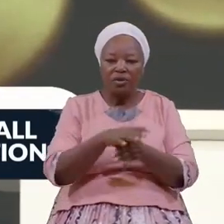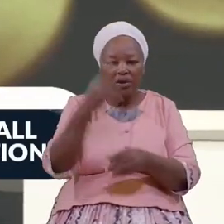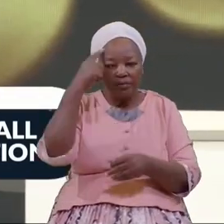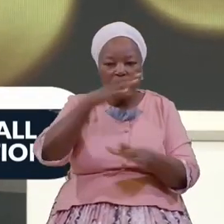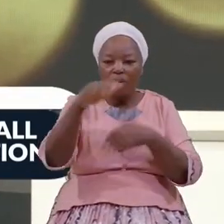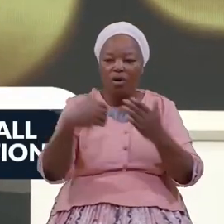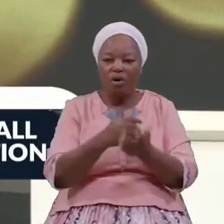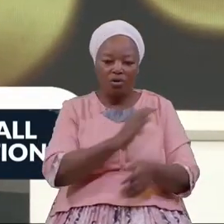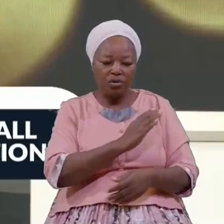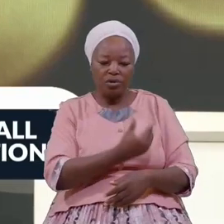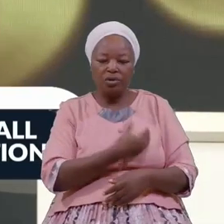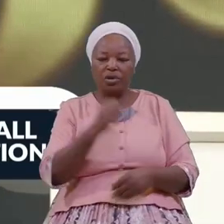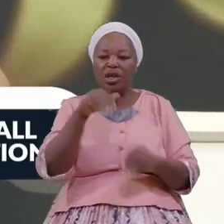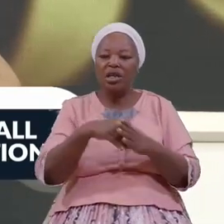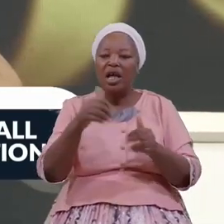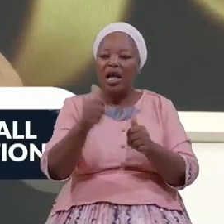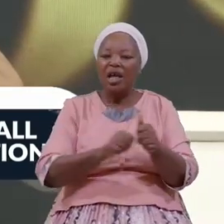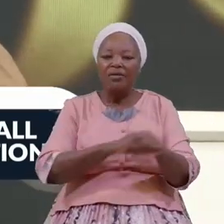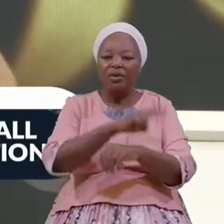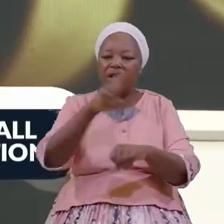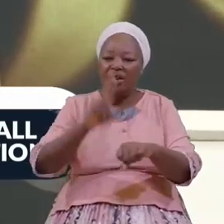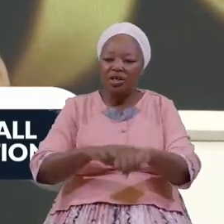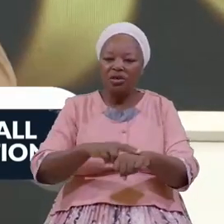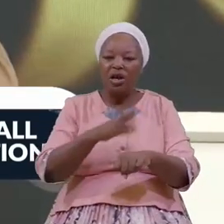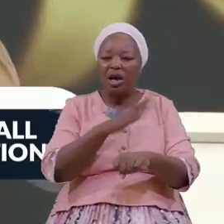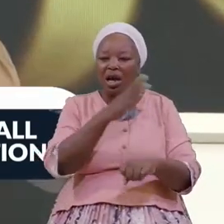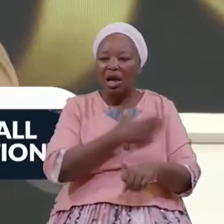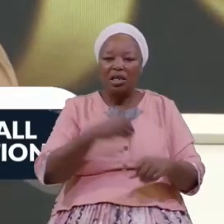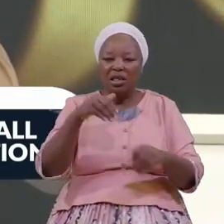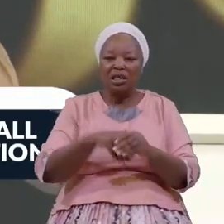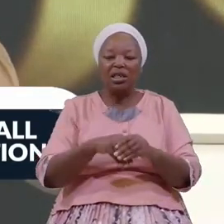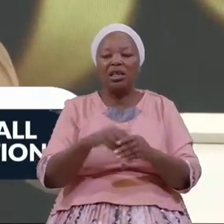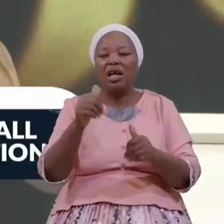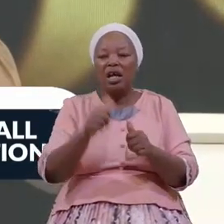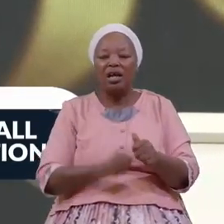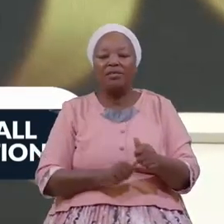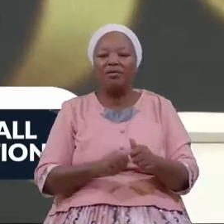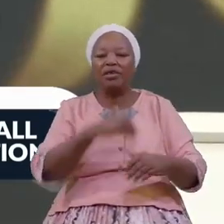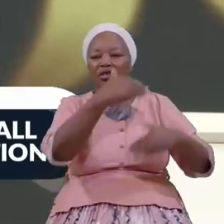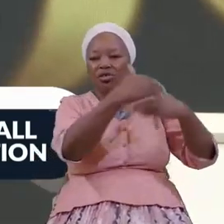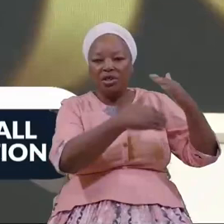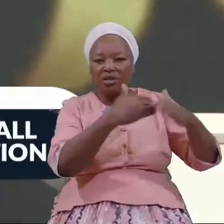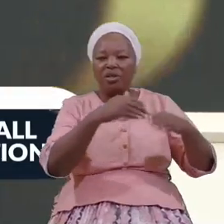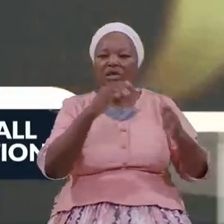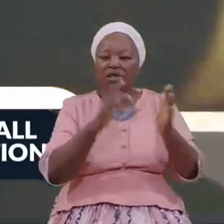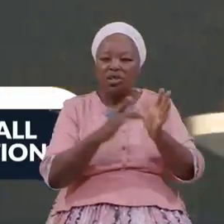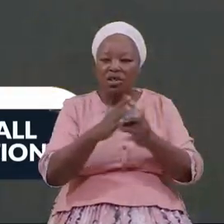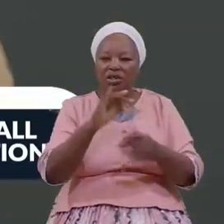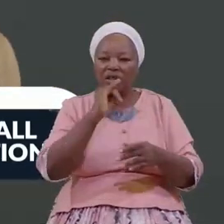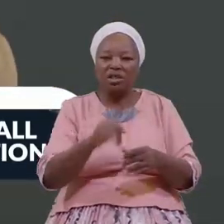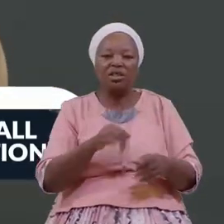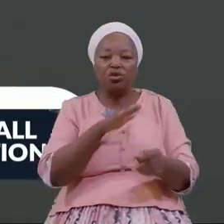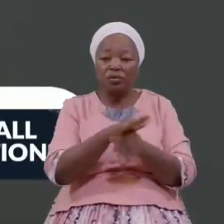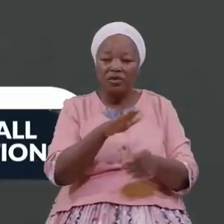de chaque nation et de chaque génération. Jésus, il est suffisant